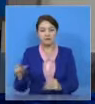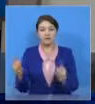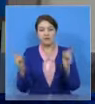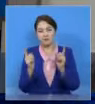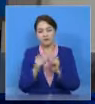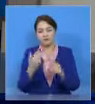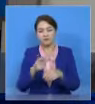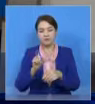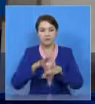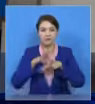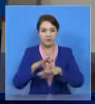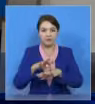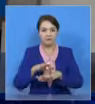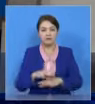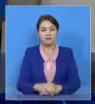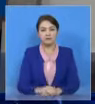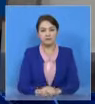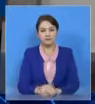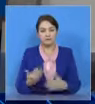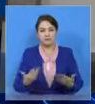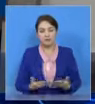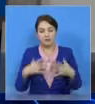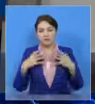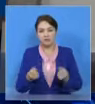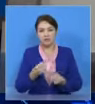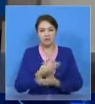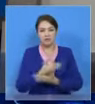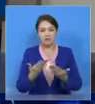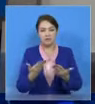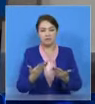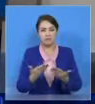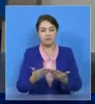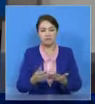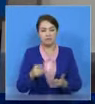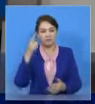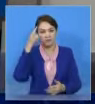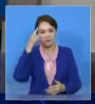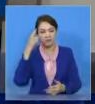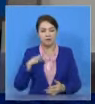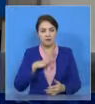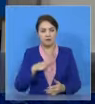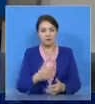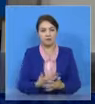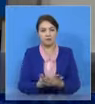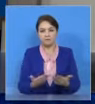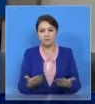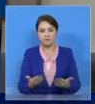құрап, өткенге салауат, тіреге берекет қылып, еске алып отырғандарымызға,